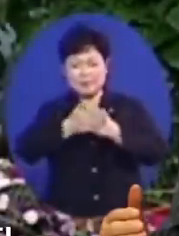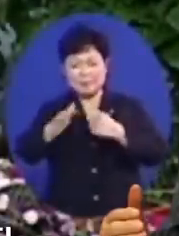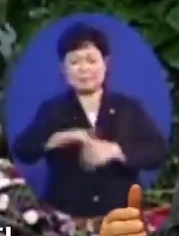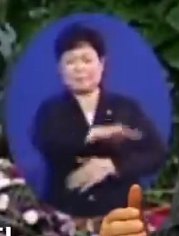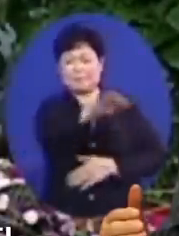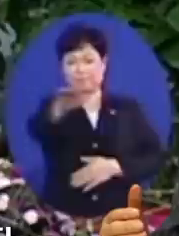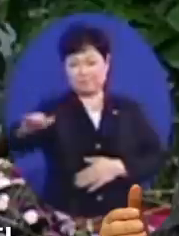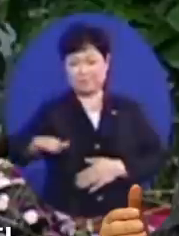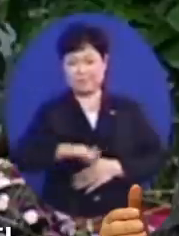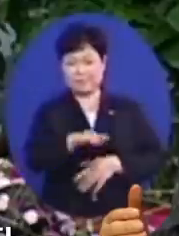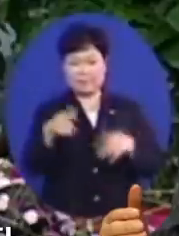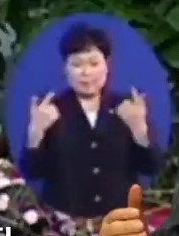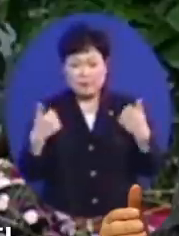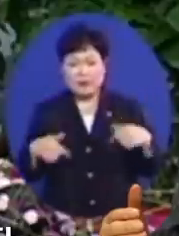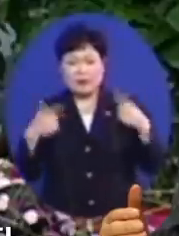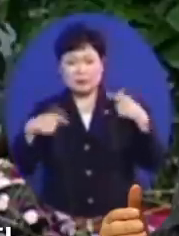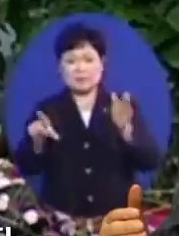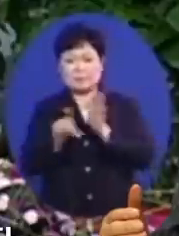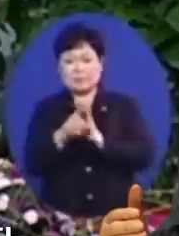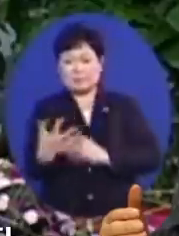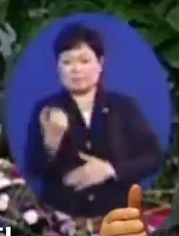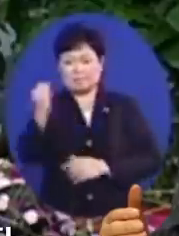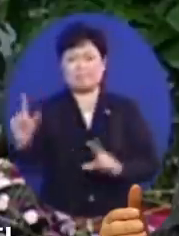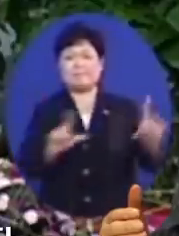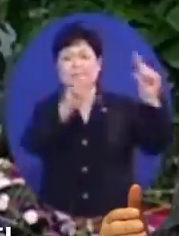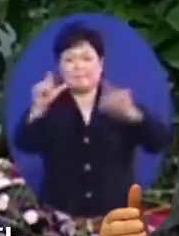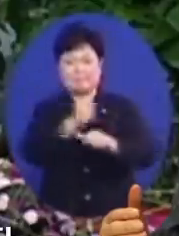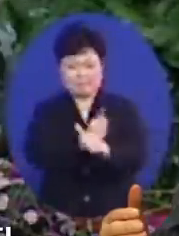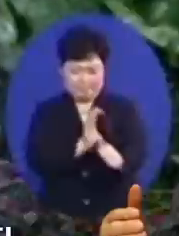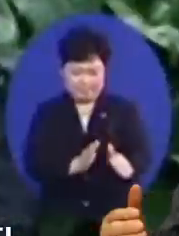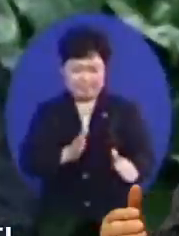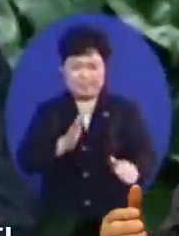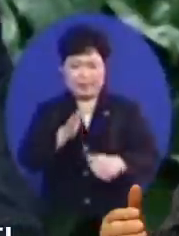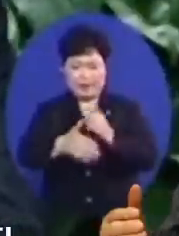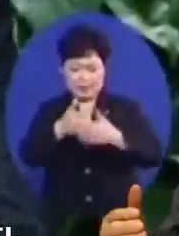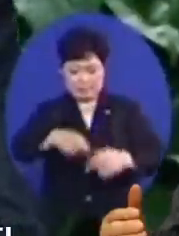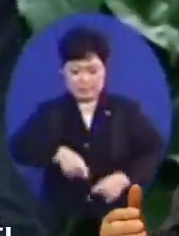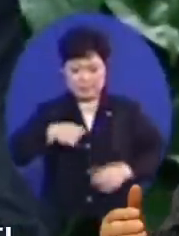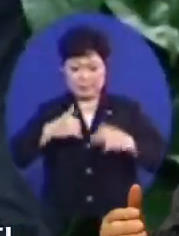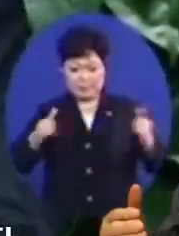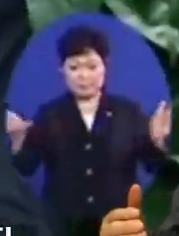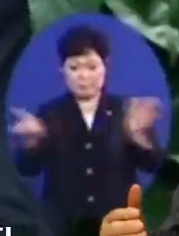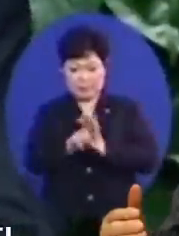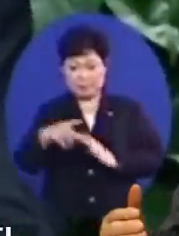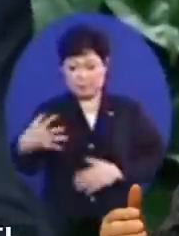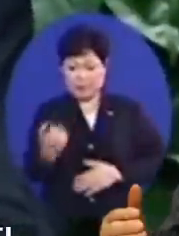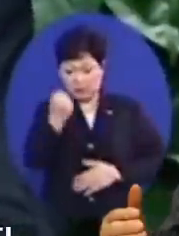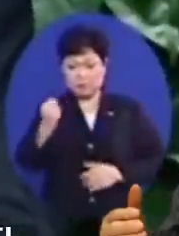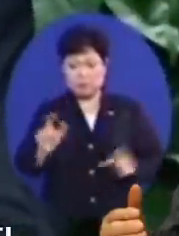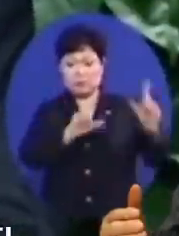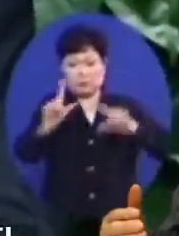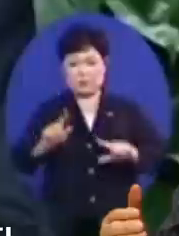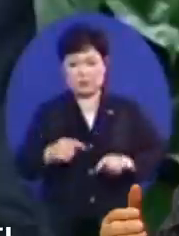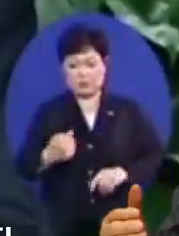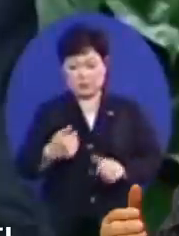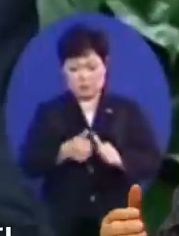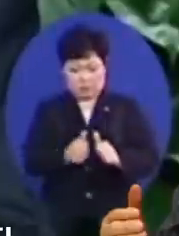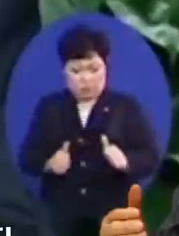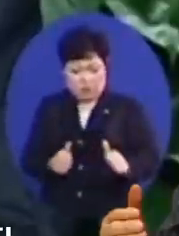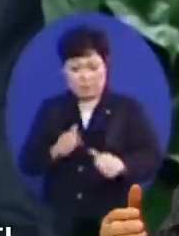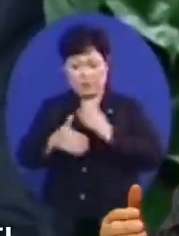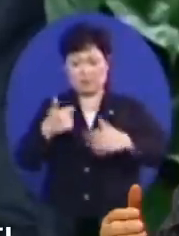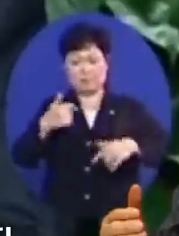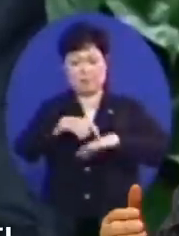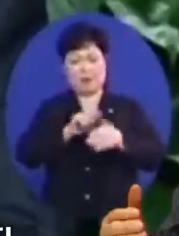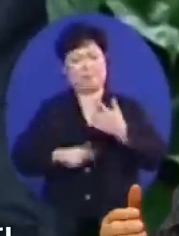우리는 항상 믿음으로 살아야 되는 것입니다. 나의 의인은 믿음으로 말미암아 살리라. 뒤로 물러가면 내 마음이 저를 기뻐하지 아니하리라고